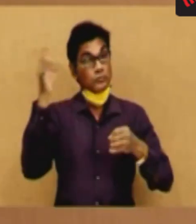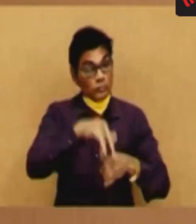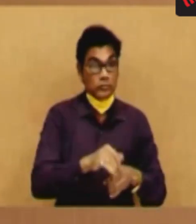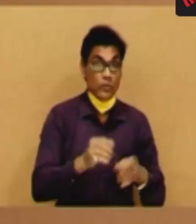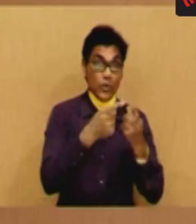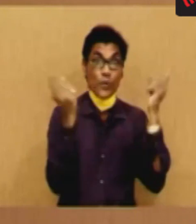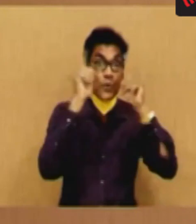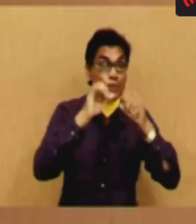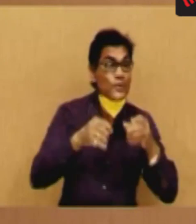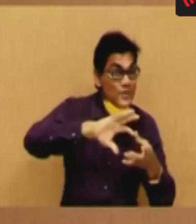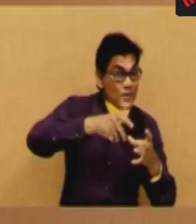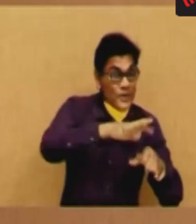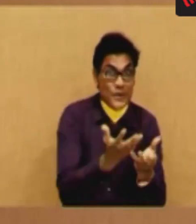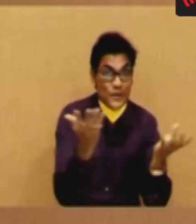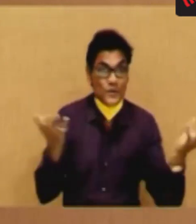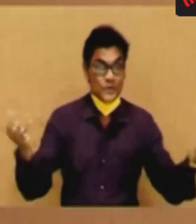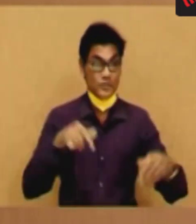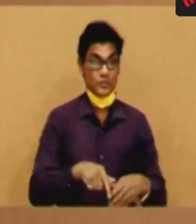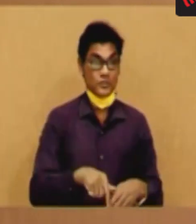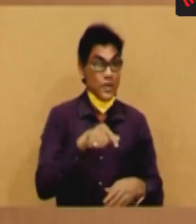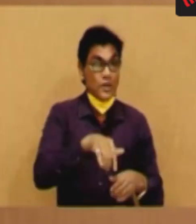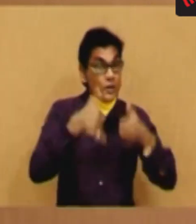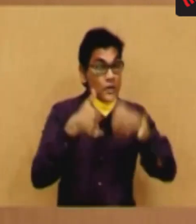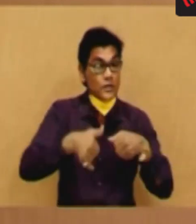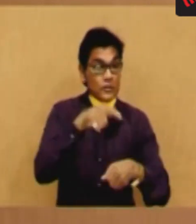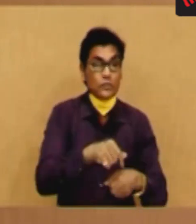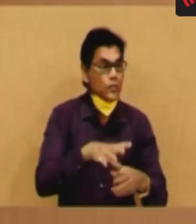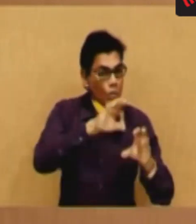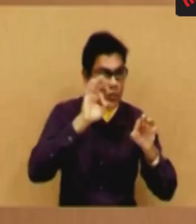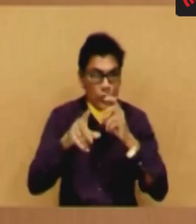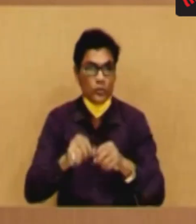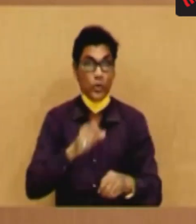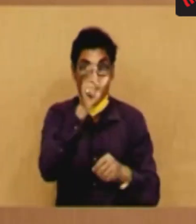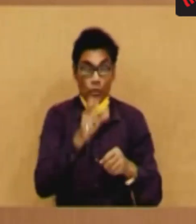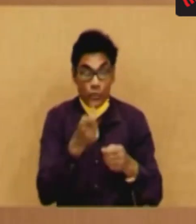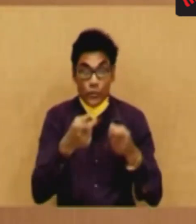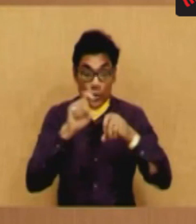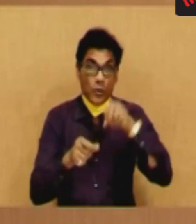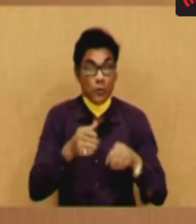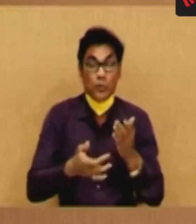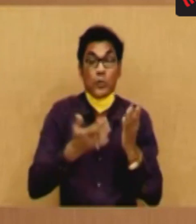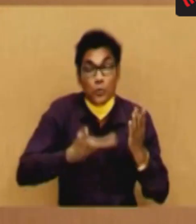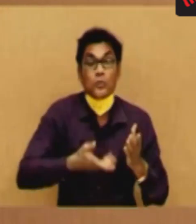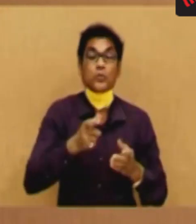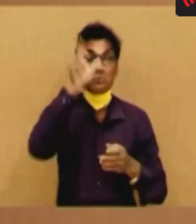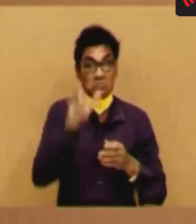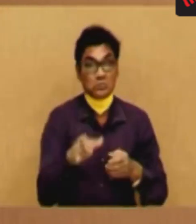दरकार विशेष सरंजाम एवं से जो टेस्ट ताकू करिया पई दरकार विशेष भाव रे तालीम प्राप्त